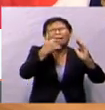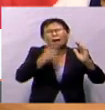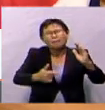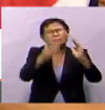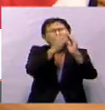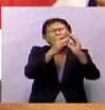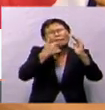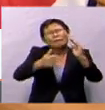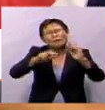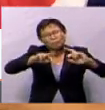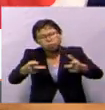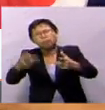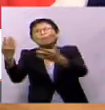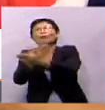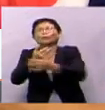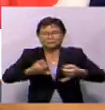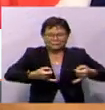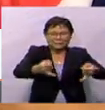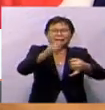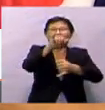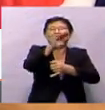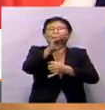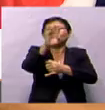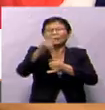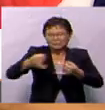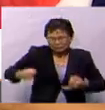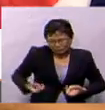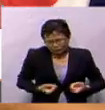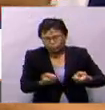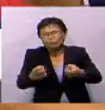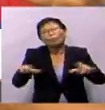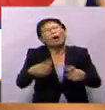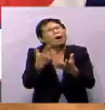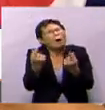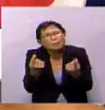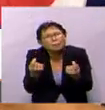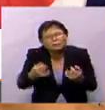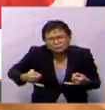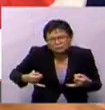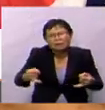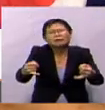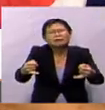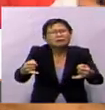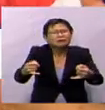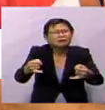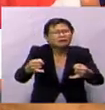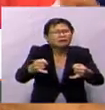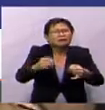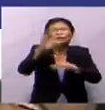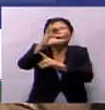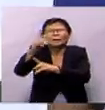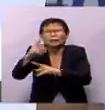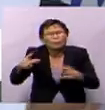kawasan-kawasan yang tertentu macam Jalan Imbi, apa kita nak lakukan, Jalan Bukit Bintang, apa kita nak lakukan, Jalan apa ni Chokey Road, apa kita nak